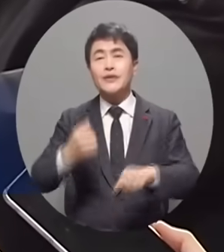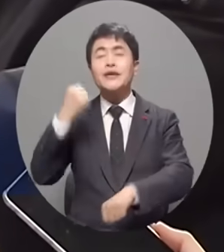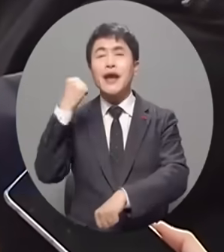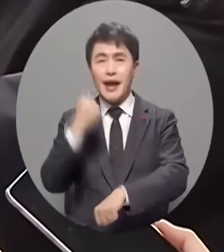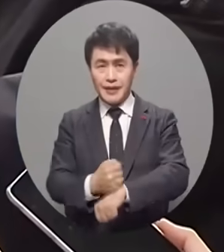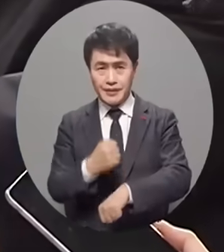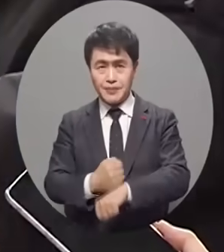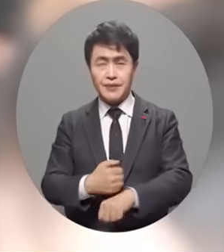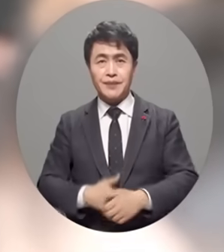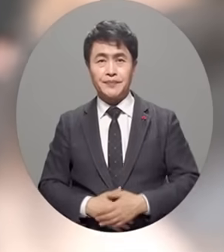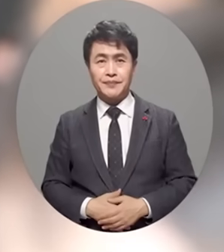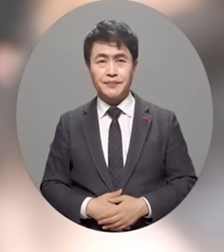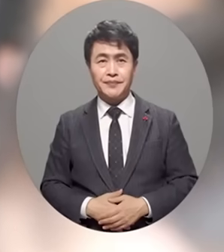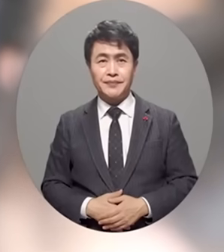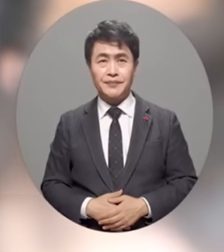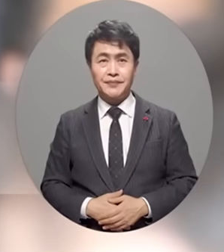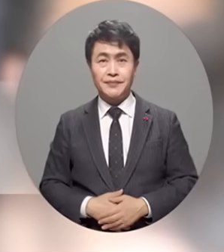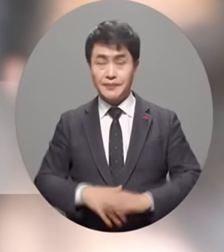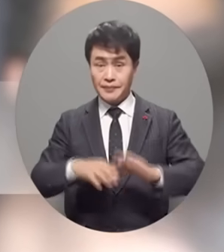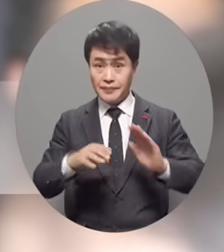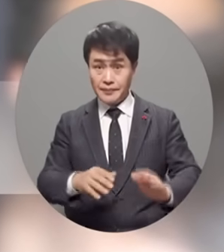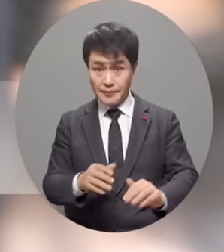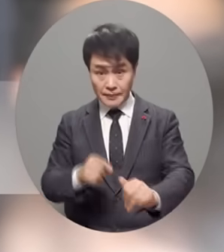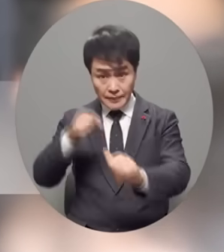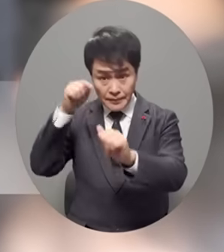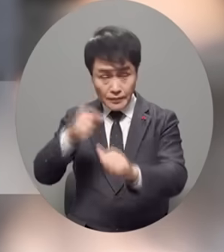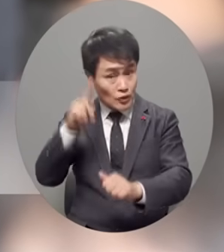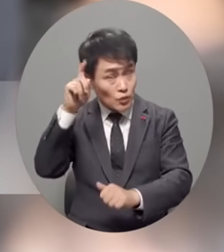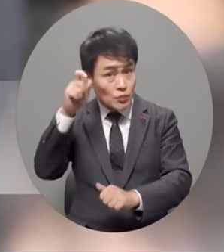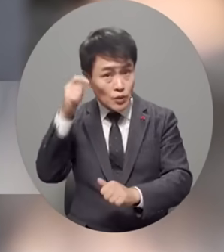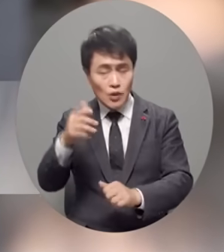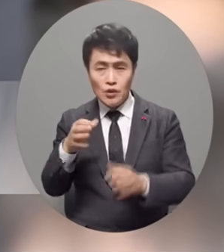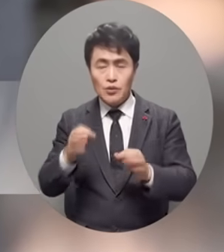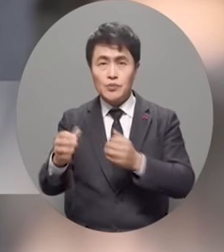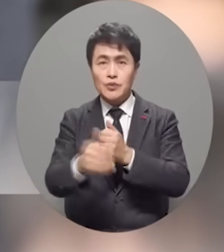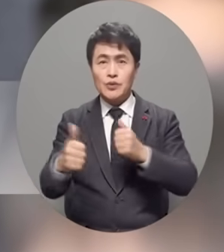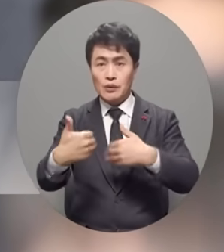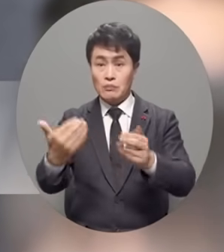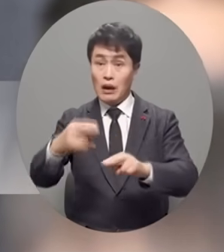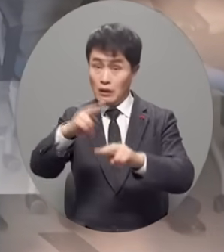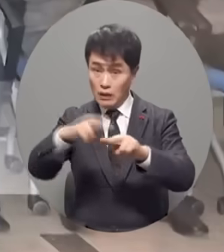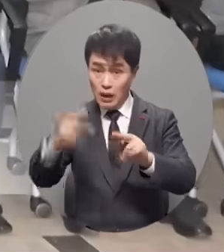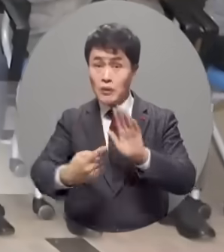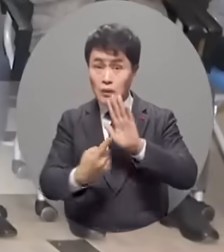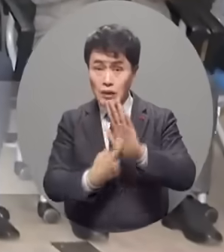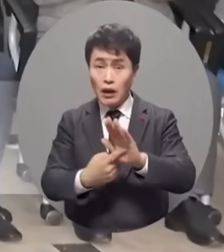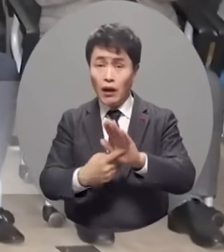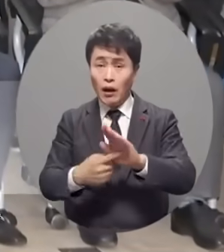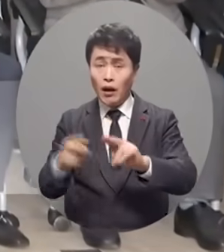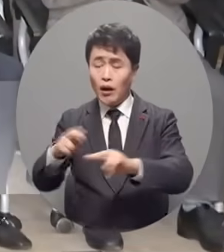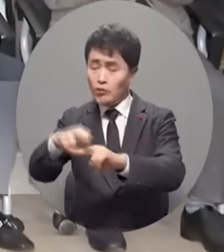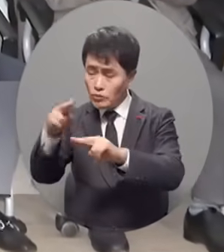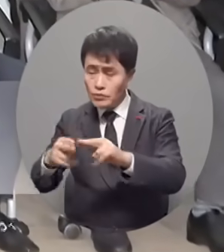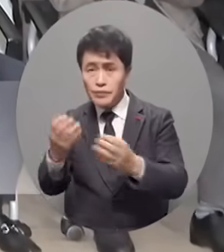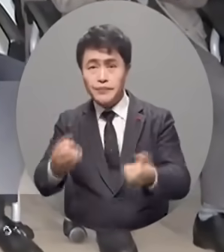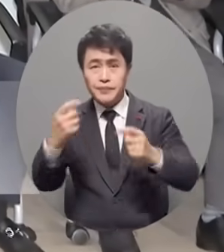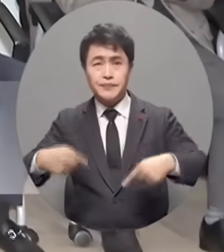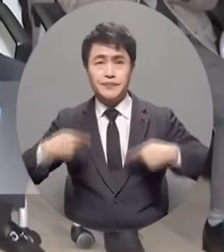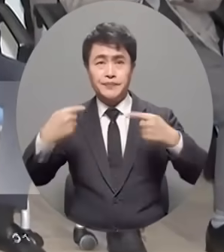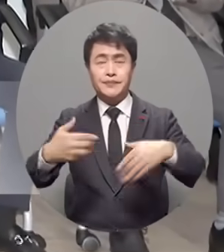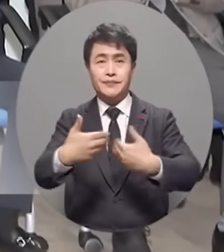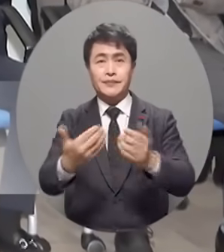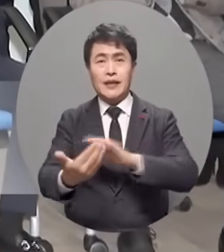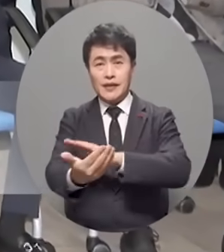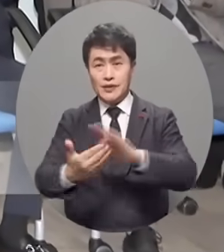정리하겠습니다. 지명 16일째인 오늘 김 위원장은 사의를 표명하고 이임식에 참석했습니다.